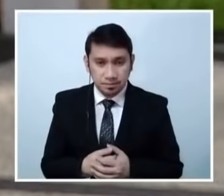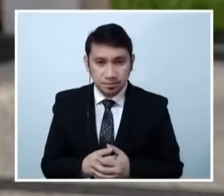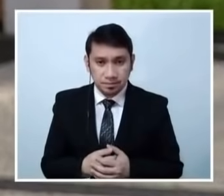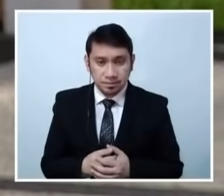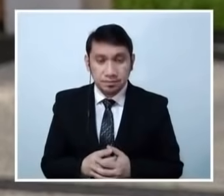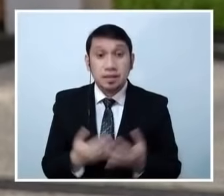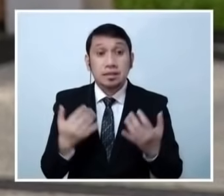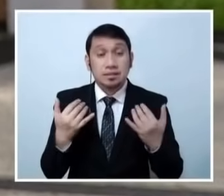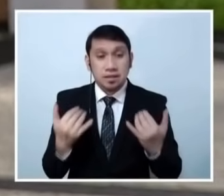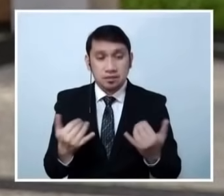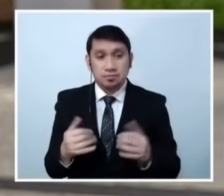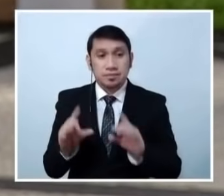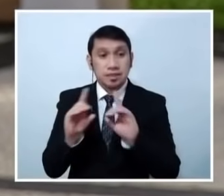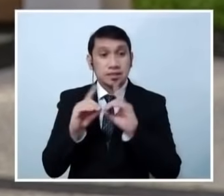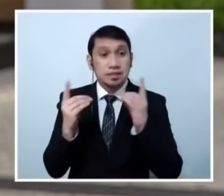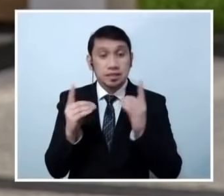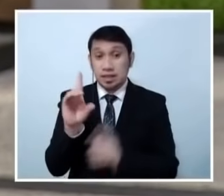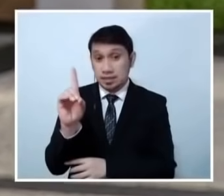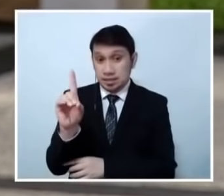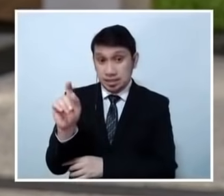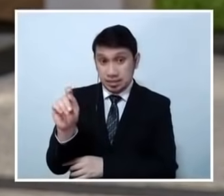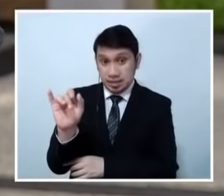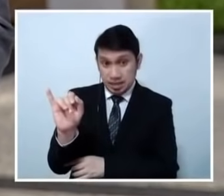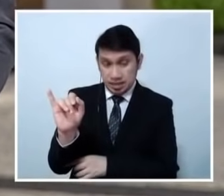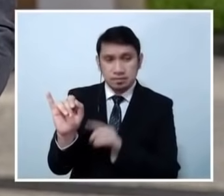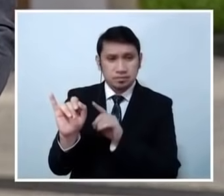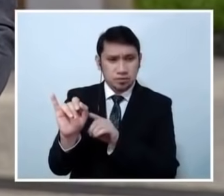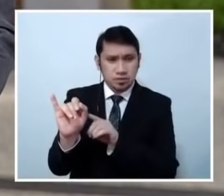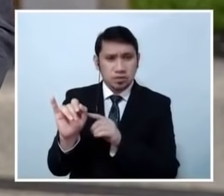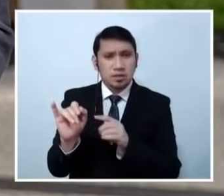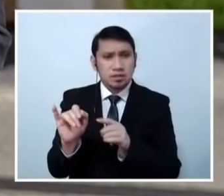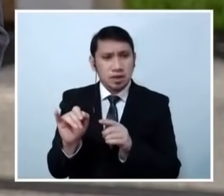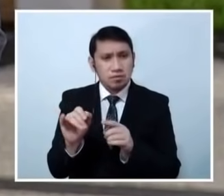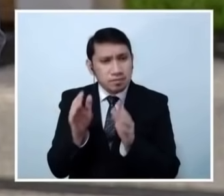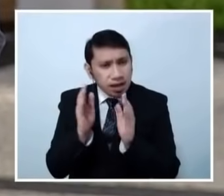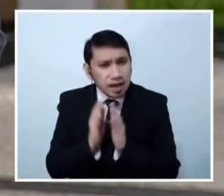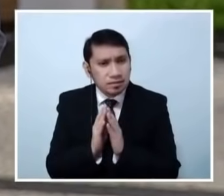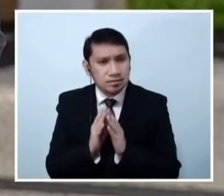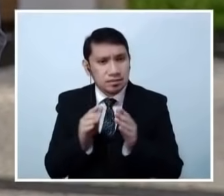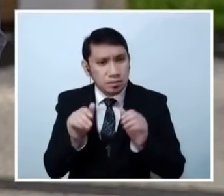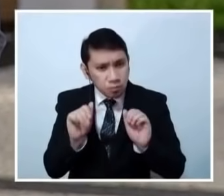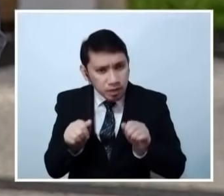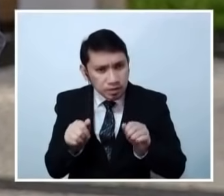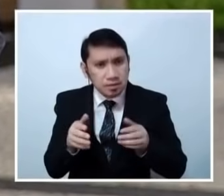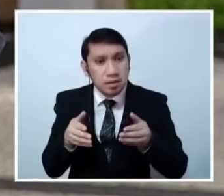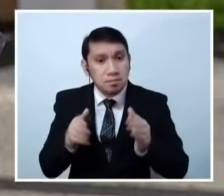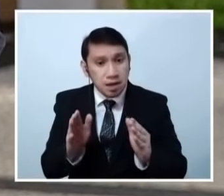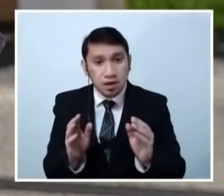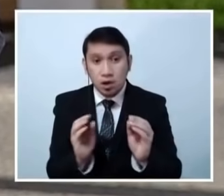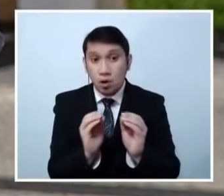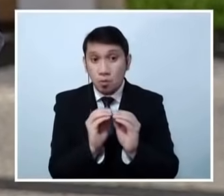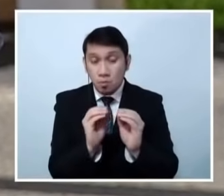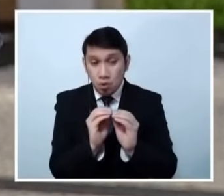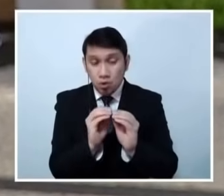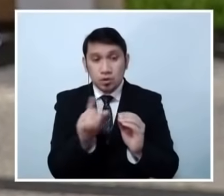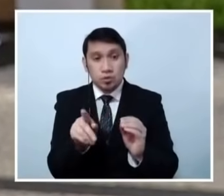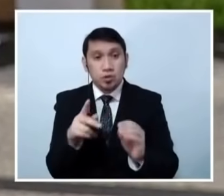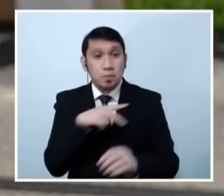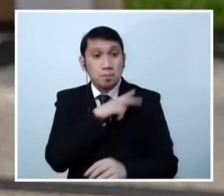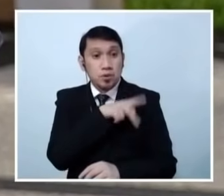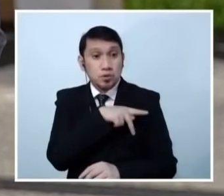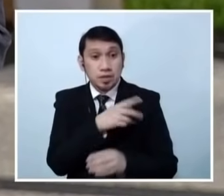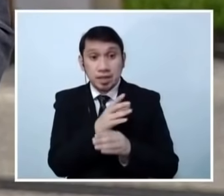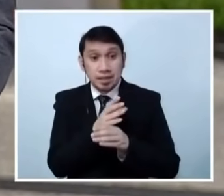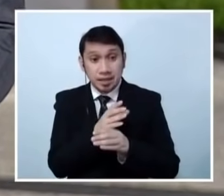Tinutulong po ng Department of Trade and Industry o DTI na payagan na magbalik operasyon ang mas maraming personal care establishment